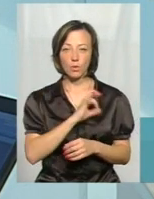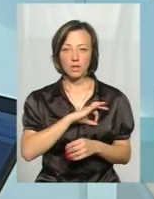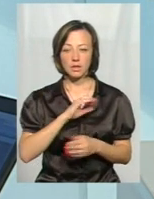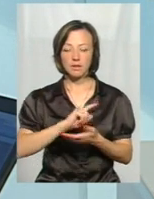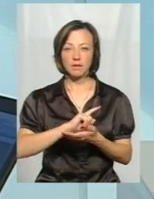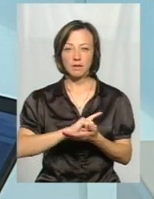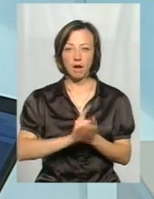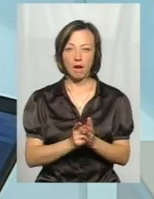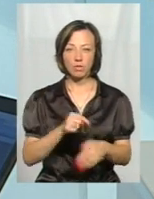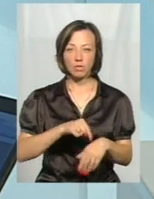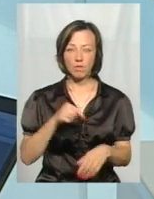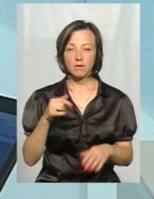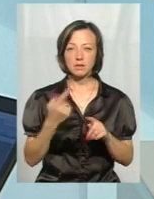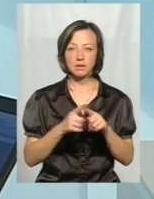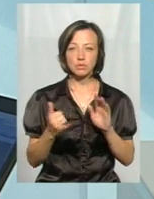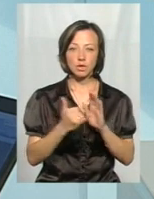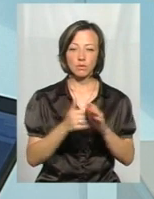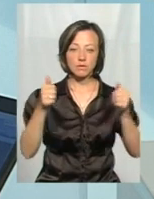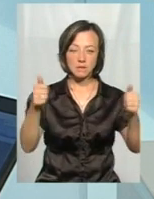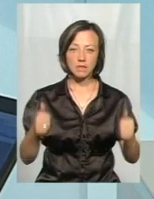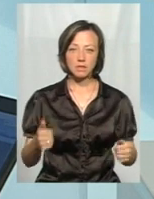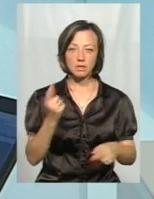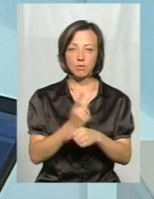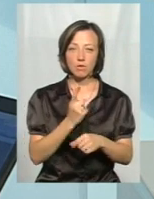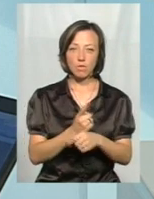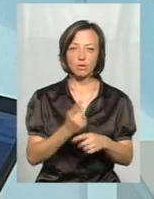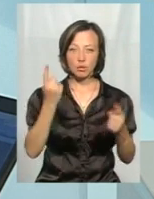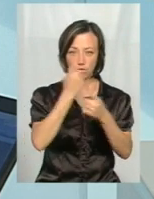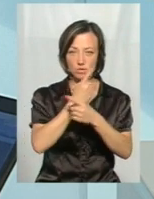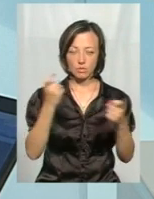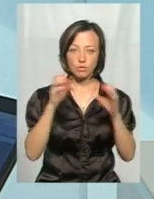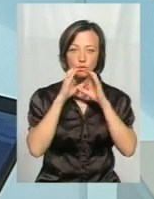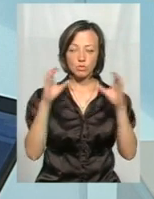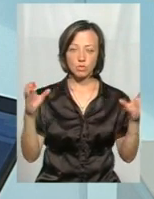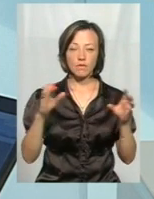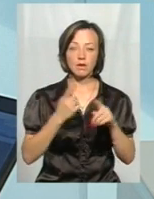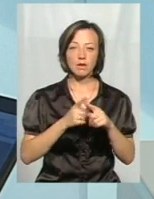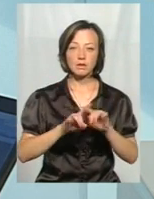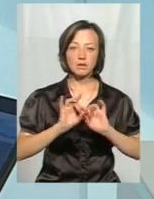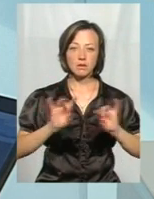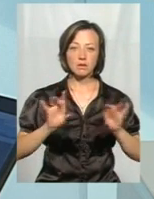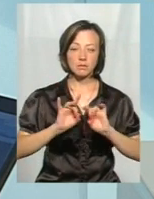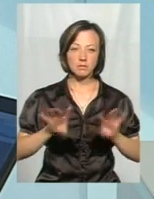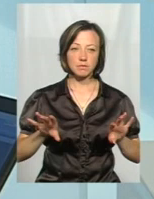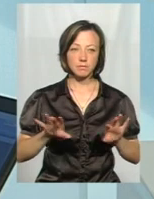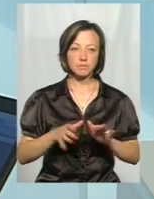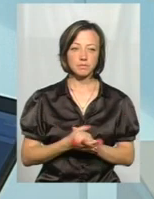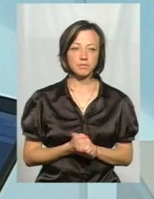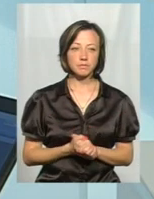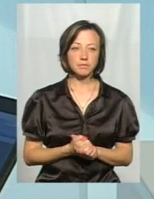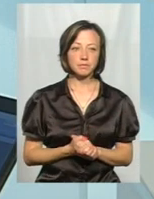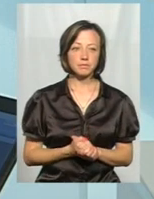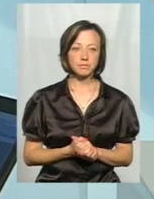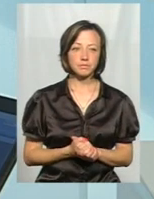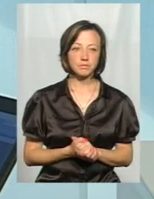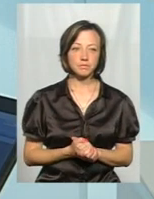негайного реагування. І це і встановлення стендів, це заборони, це озвучування через засоби такого